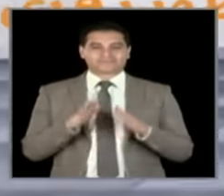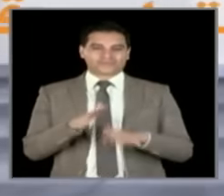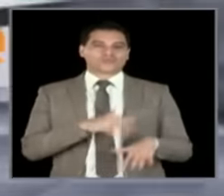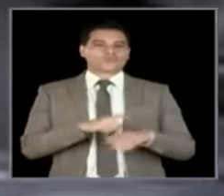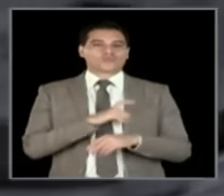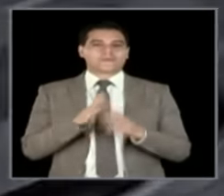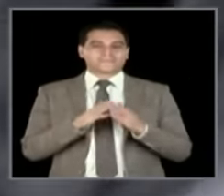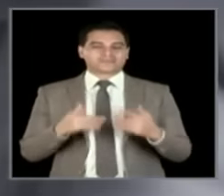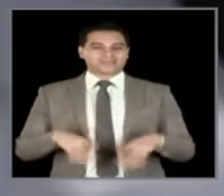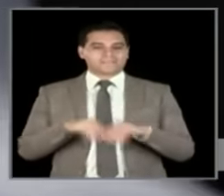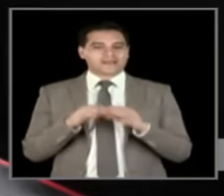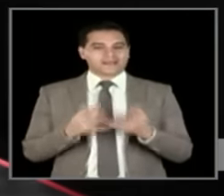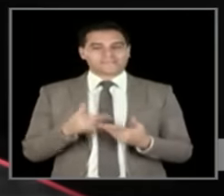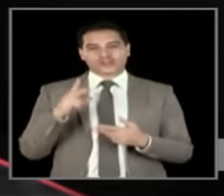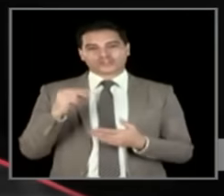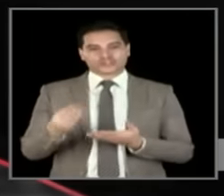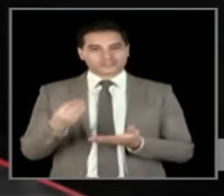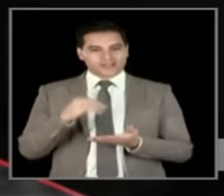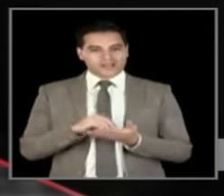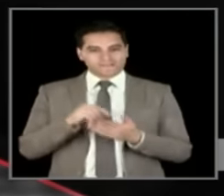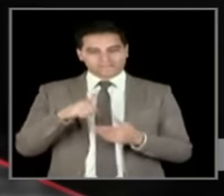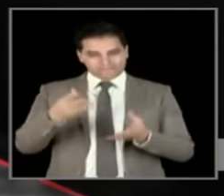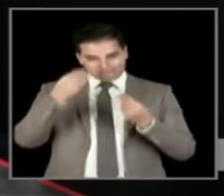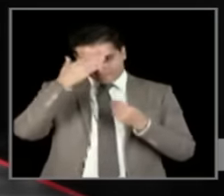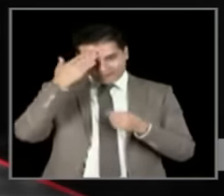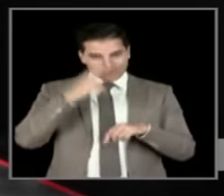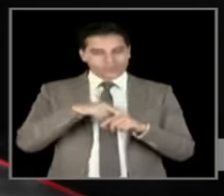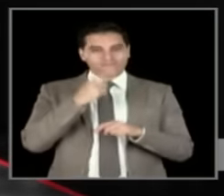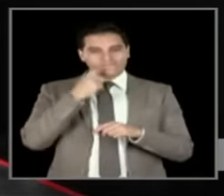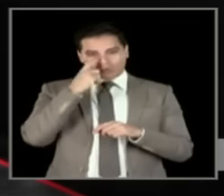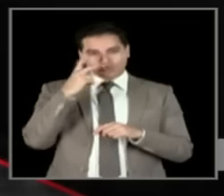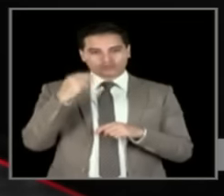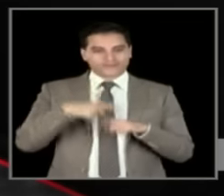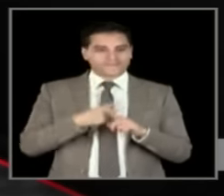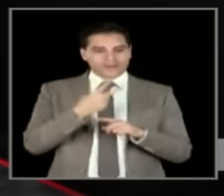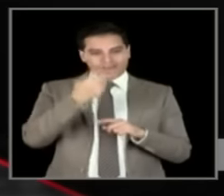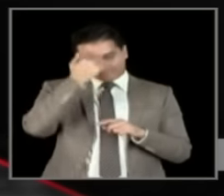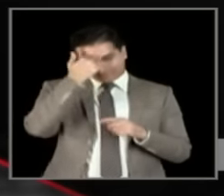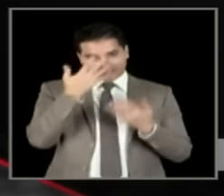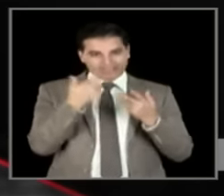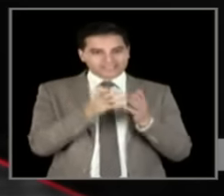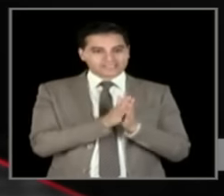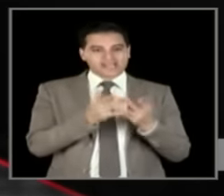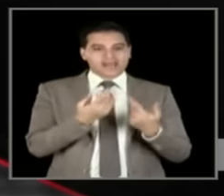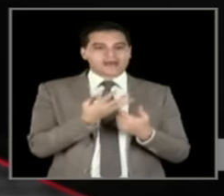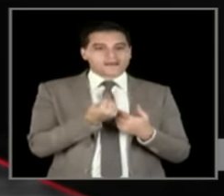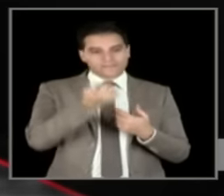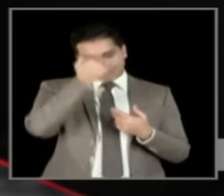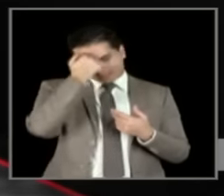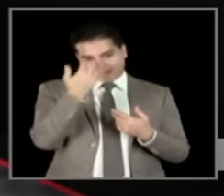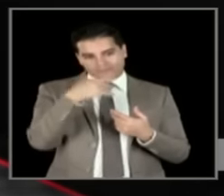وبكده طلاب مصر جمعوا 20 نقطة في فقرة المعرفة والفنون، وكل نقطة ب 2000 جنيه بما